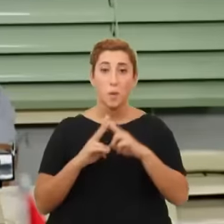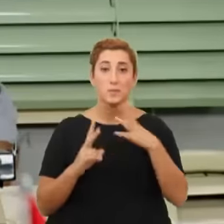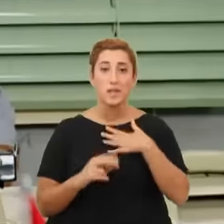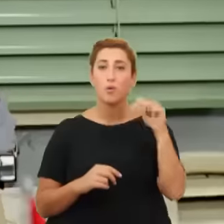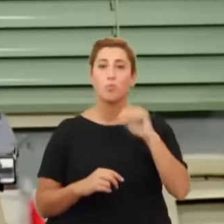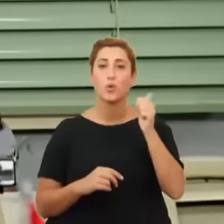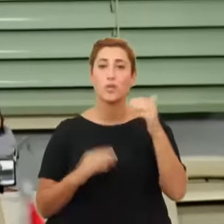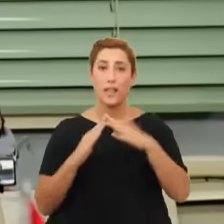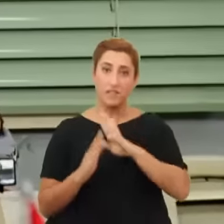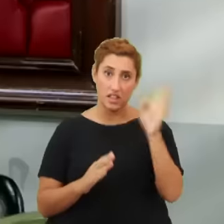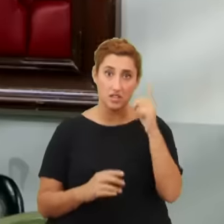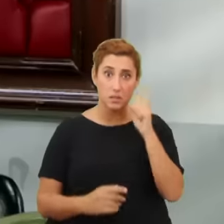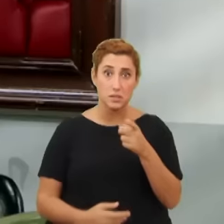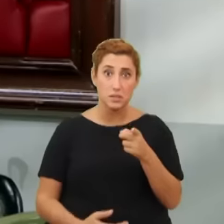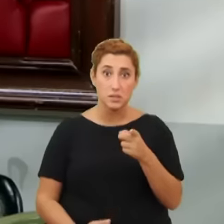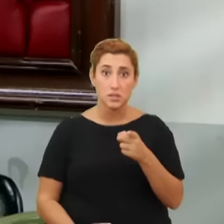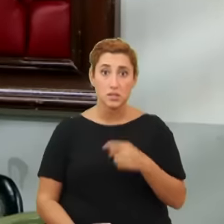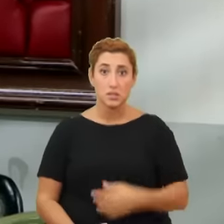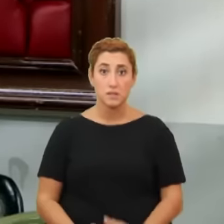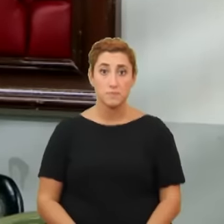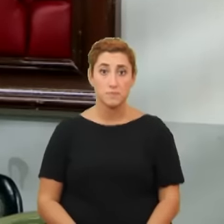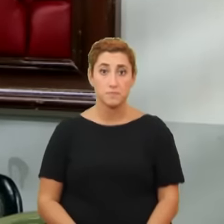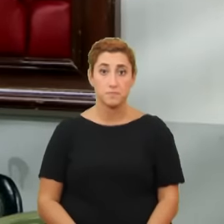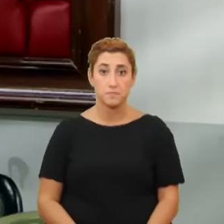Başkomiserim, bugün eve dönecek misiniz?